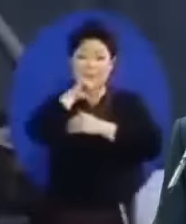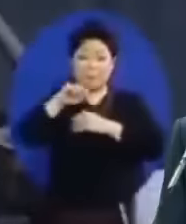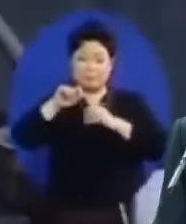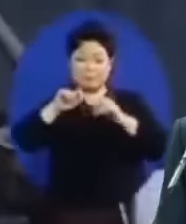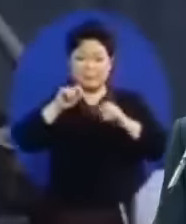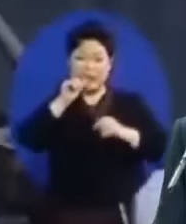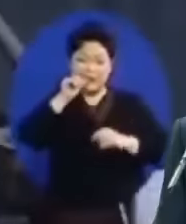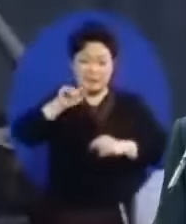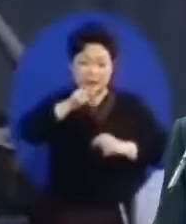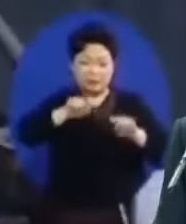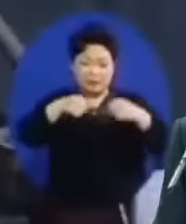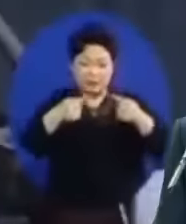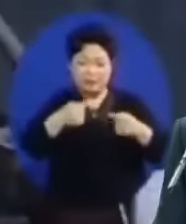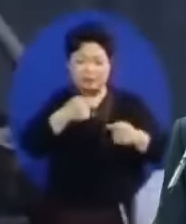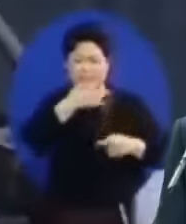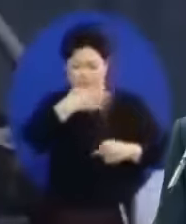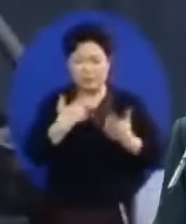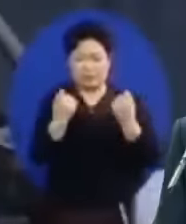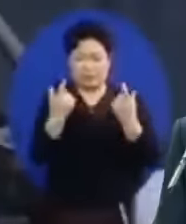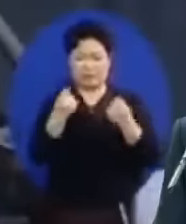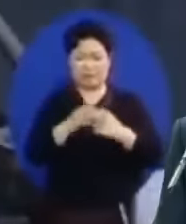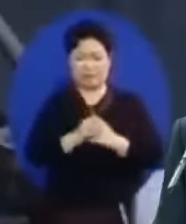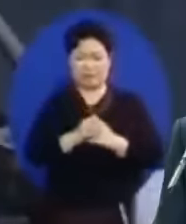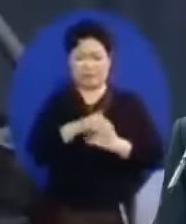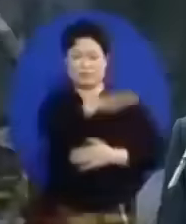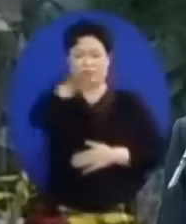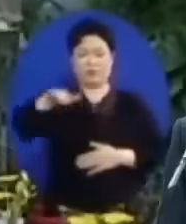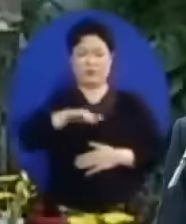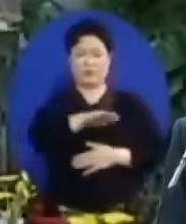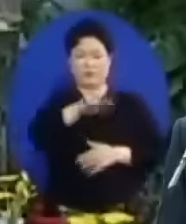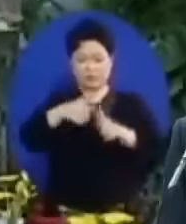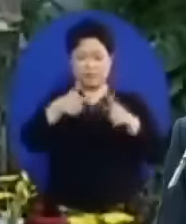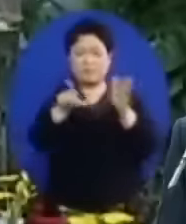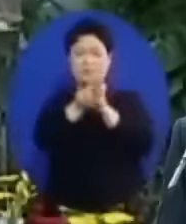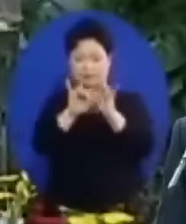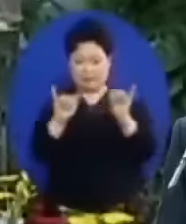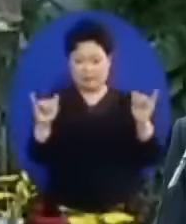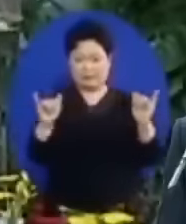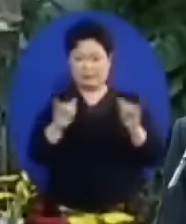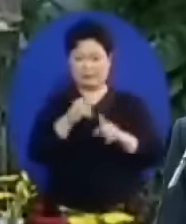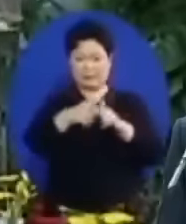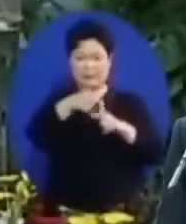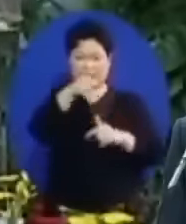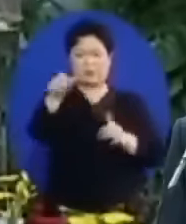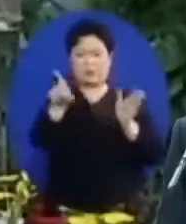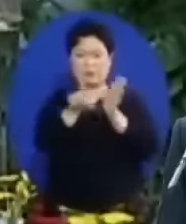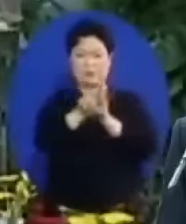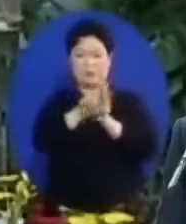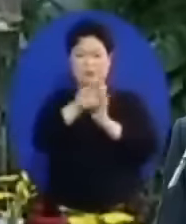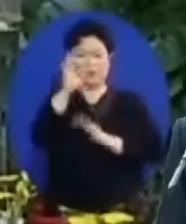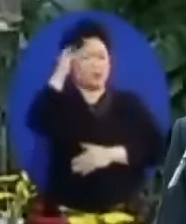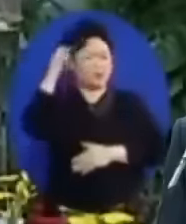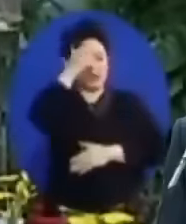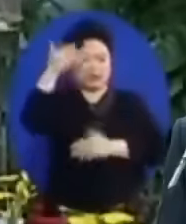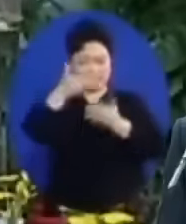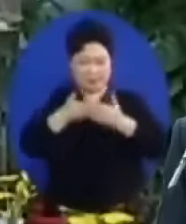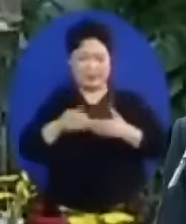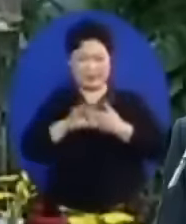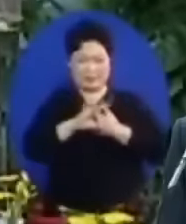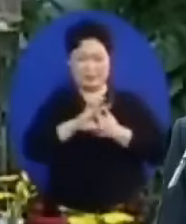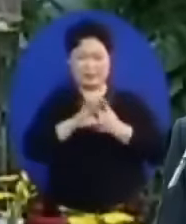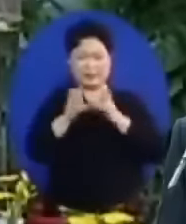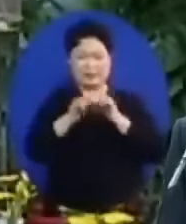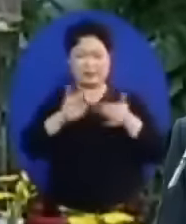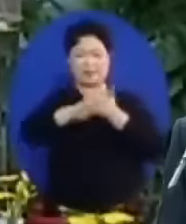것입니다. 그러나 우리의 예수 믿는 사람은 예수를 믿고 성령을 받으면